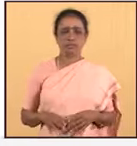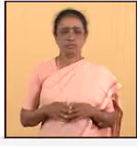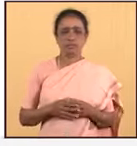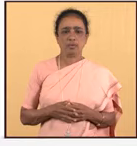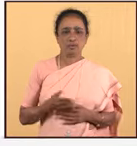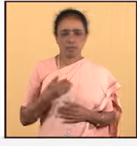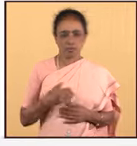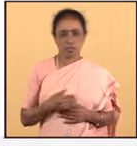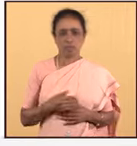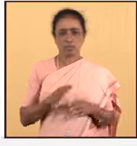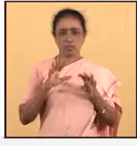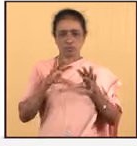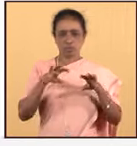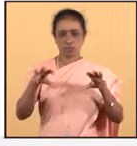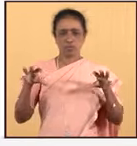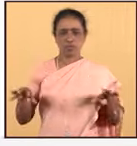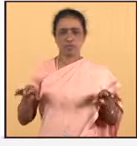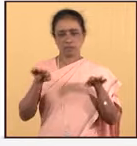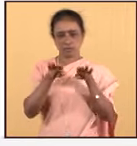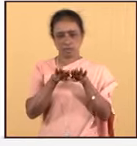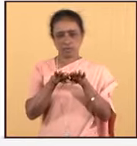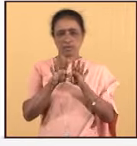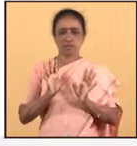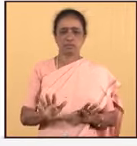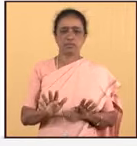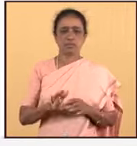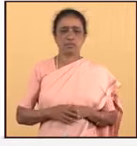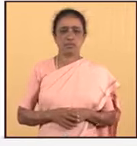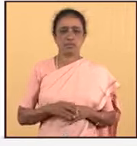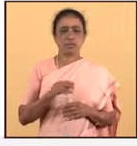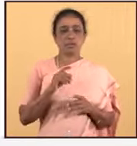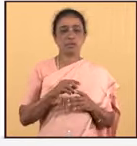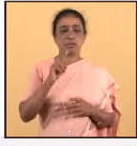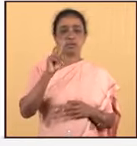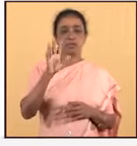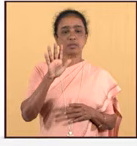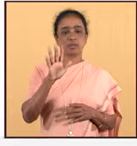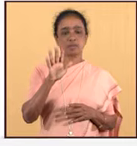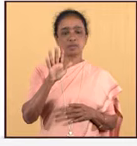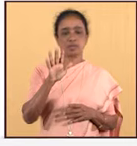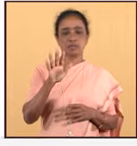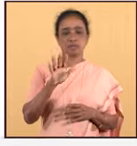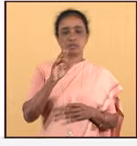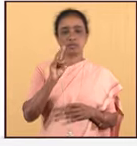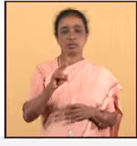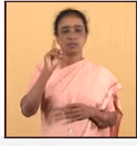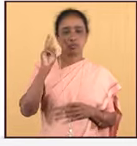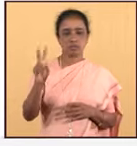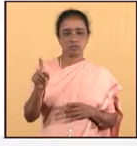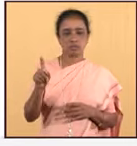இடஒதுக்கீடு அப்படின்லாம் பின்பற்றுவது கிடையாது, பொது வேலை வாய்ப்பில் சமமான வாய்ப்பு அளித்தல். பிரிவு 25(1),